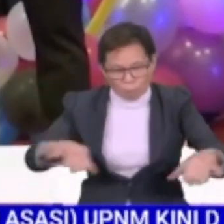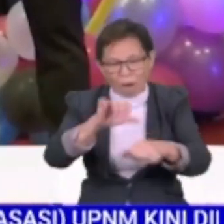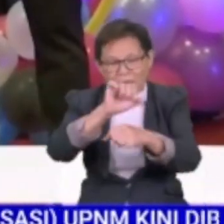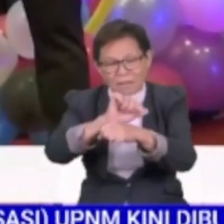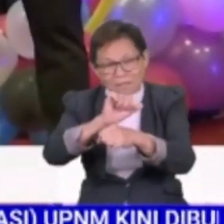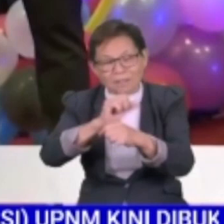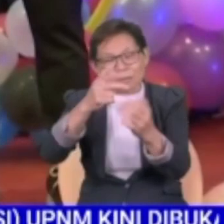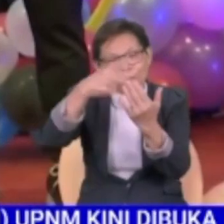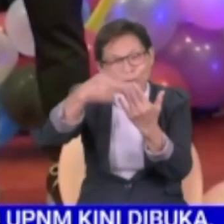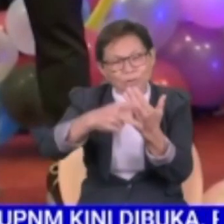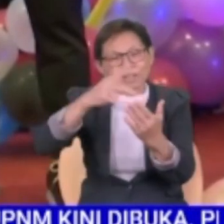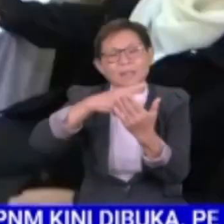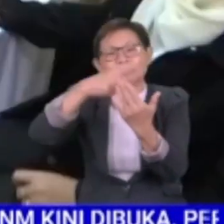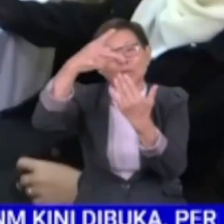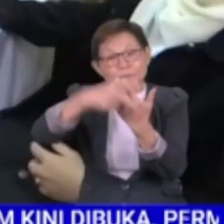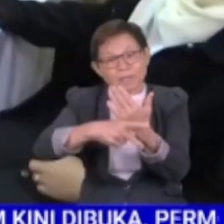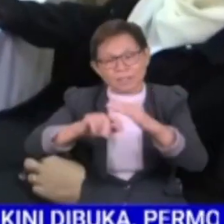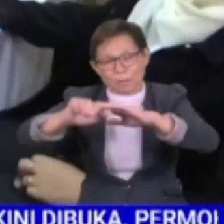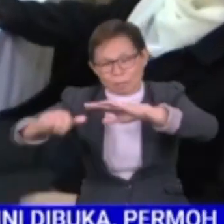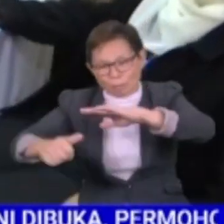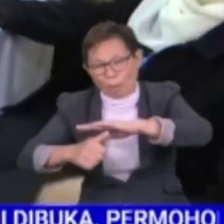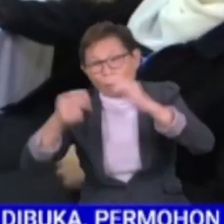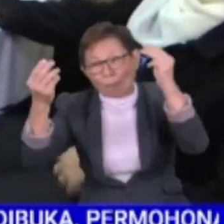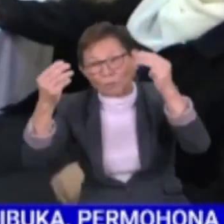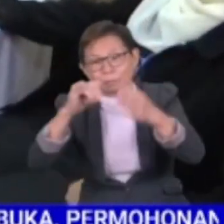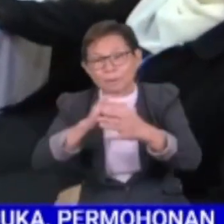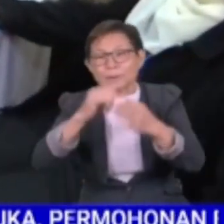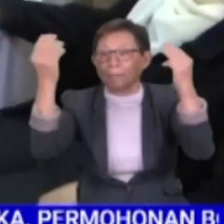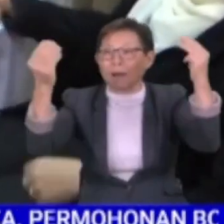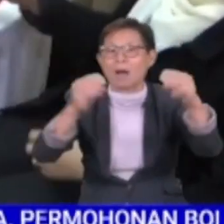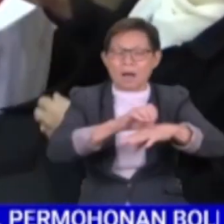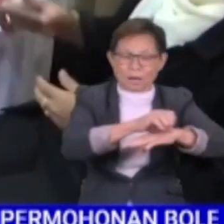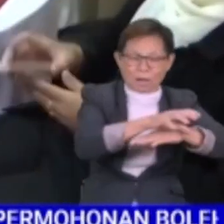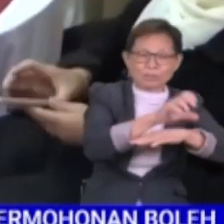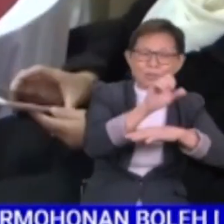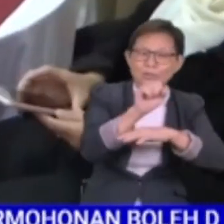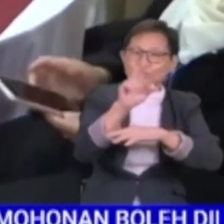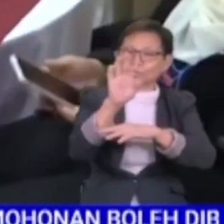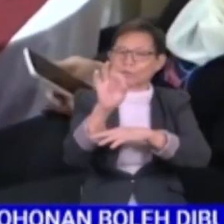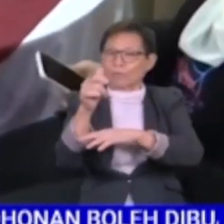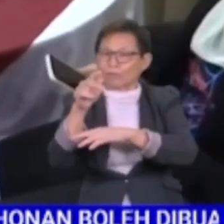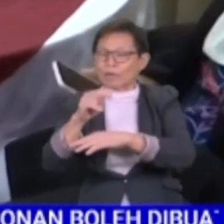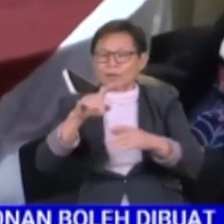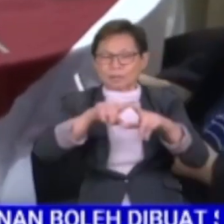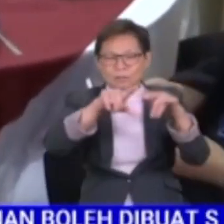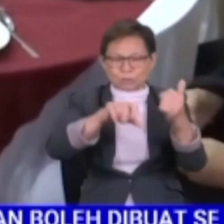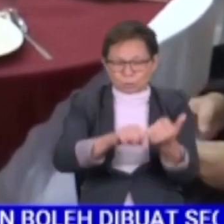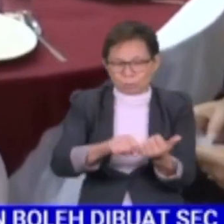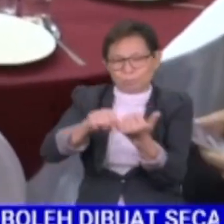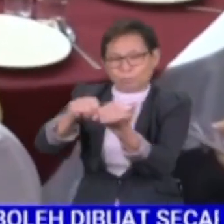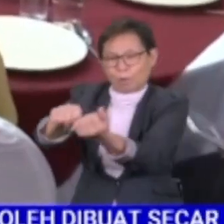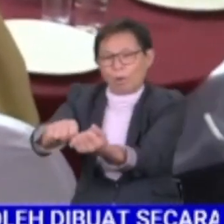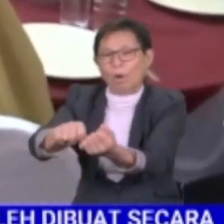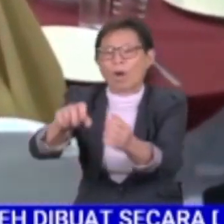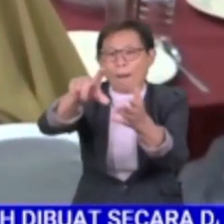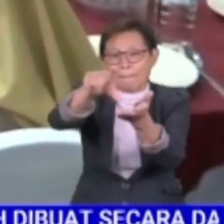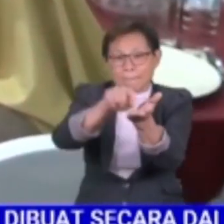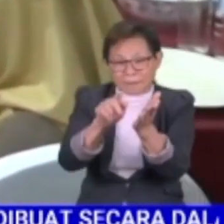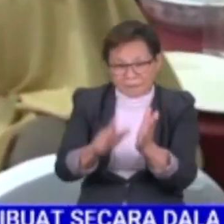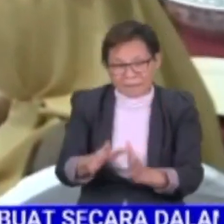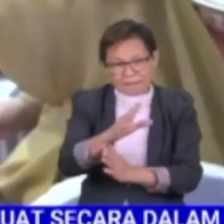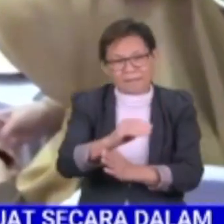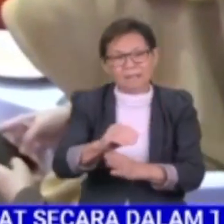project-project di bawah majelis tersebut pada majelis tersebut country sufian turun menyampaikan sijil penghargaan kepada media